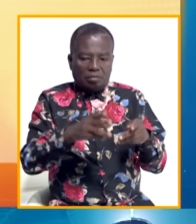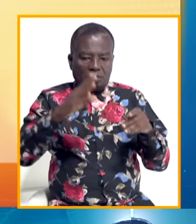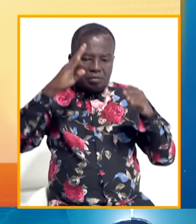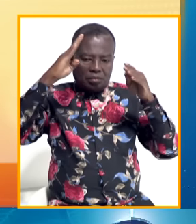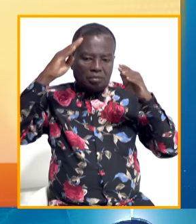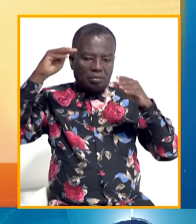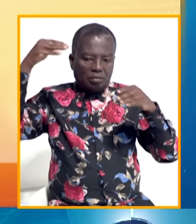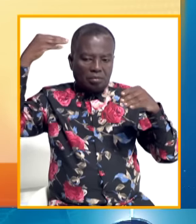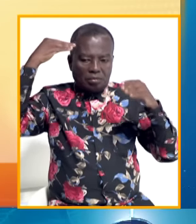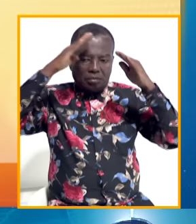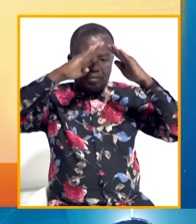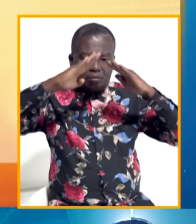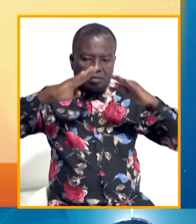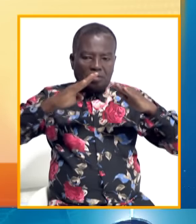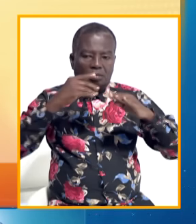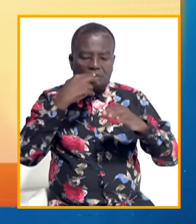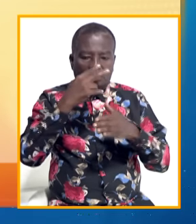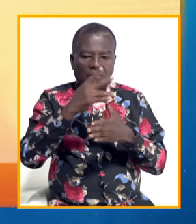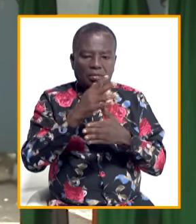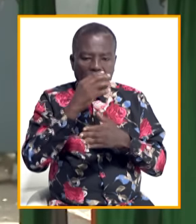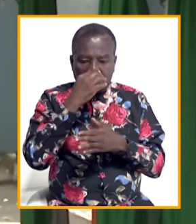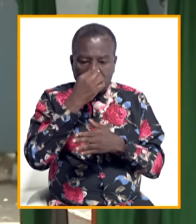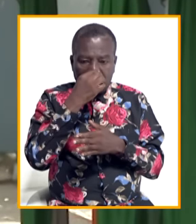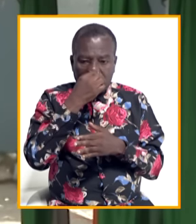Prémature au plateau. Viviane Aïma.